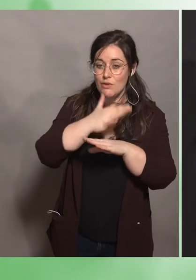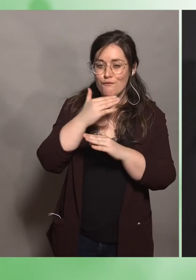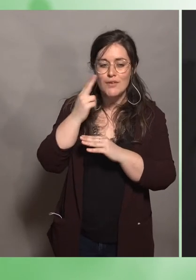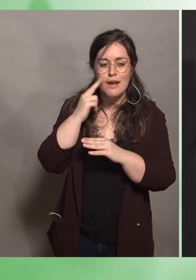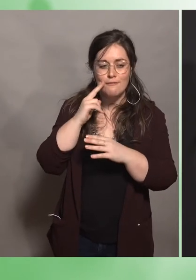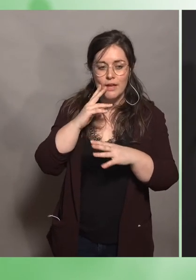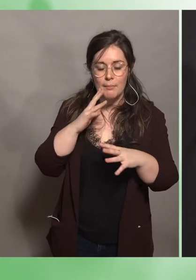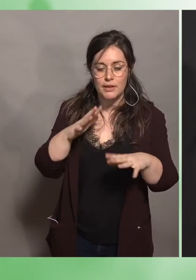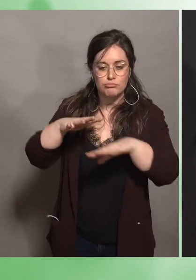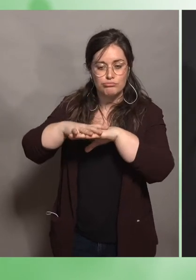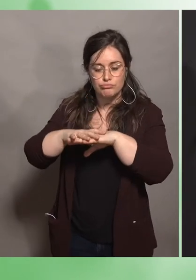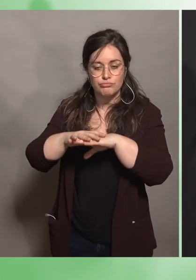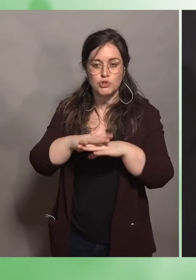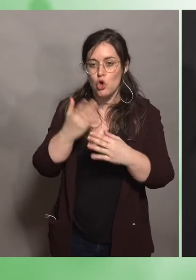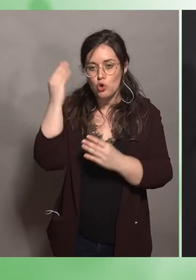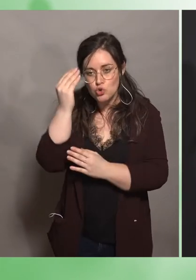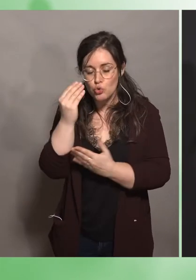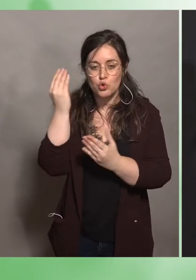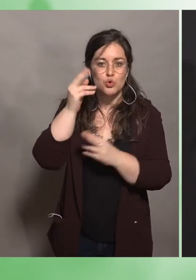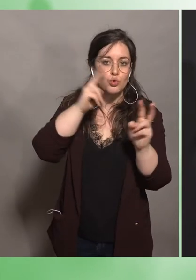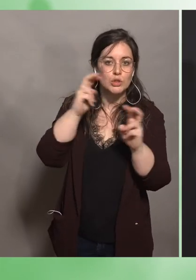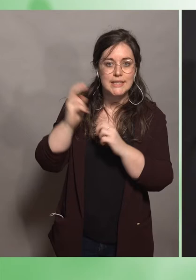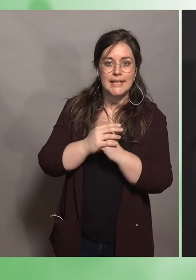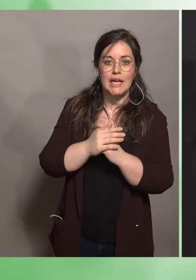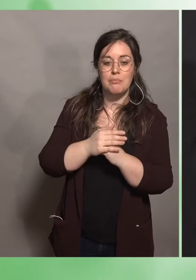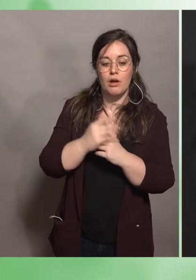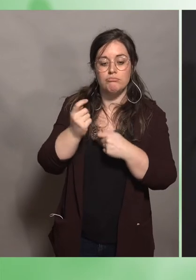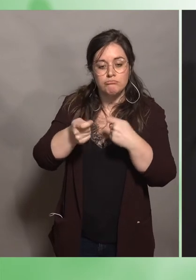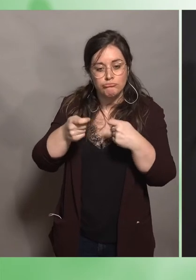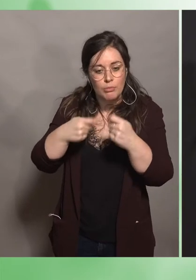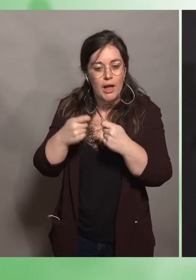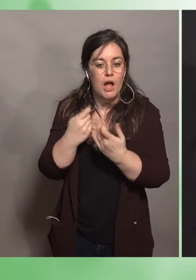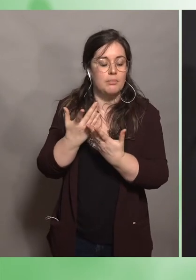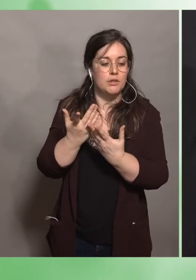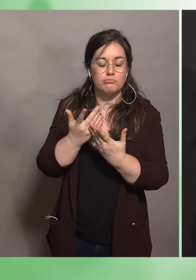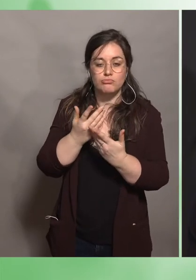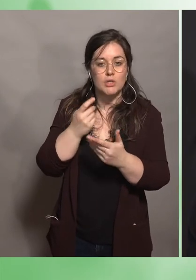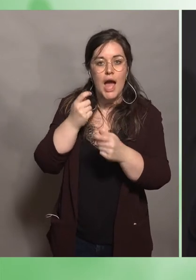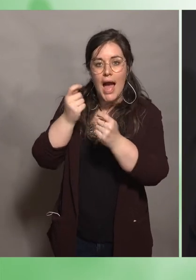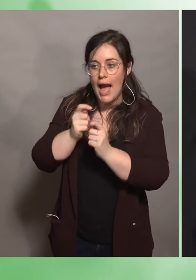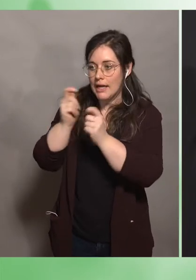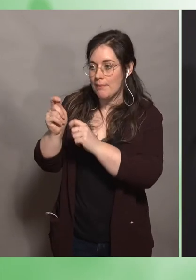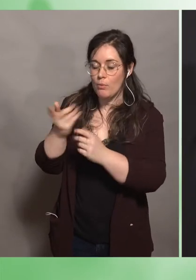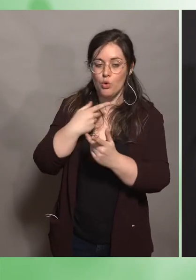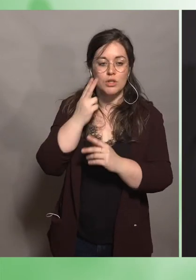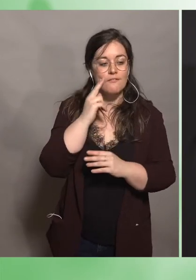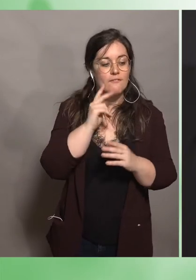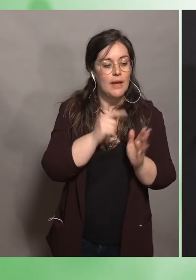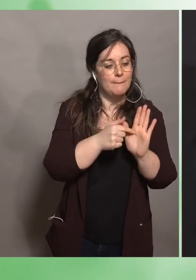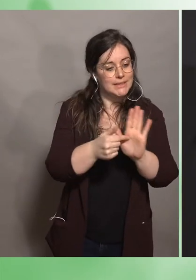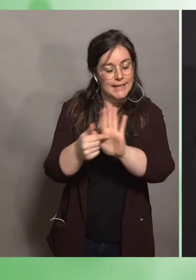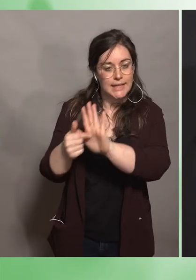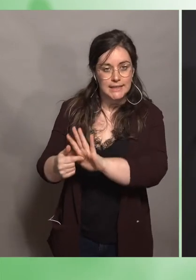gemeinsam Schulungen, Schulungsthemen. Wir erarbeiten die, wir holen Angebote ein, stellen die dann den Unternehmen vor. Die werden